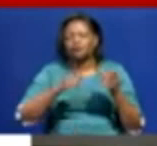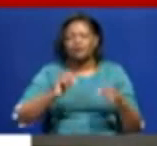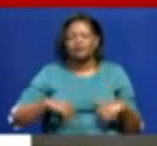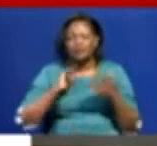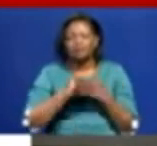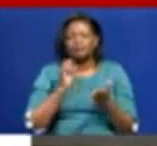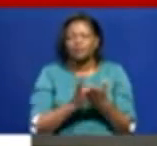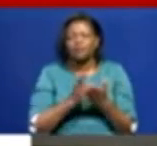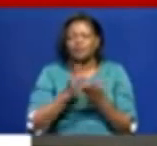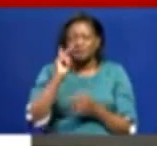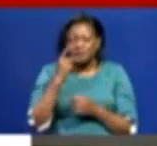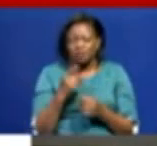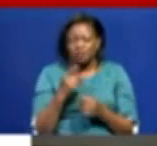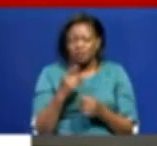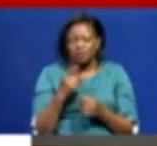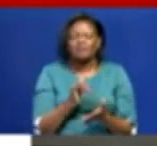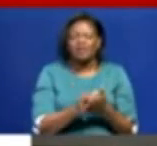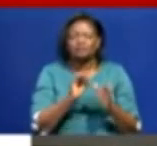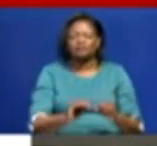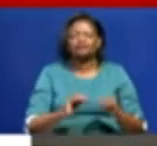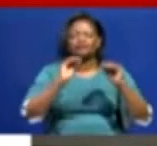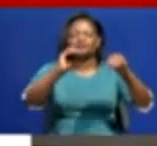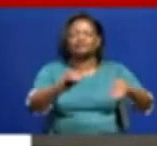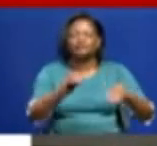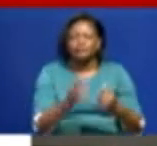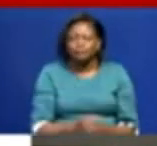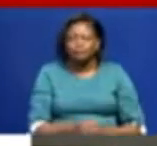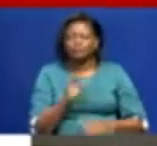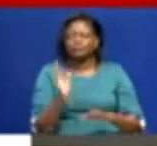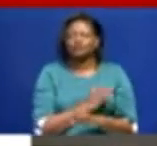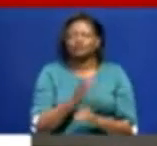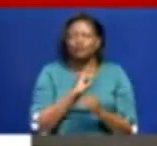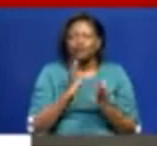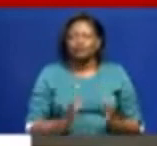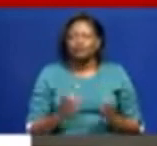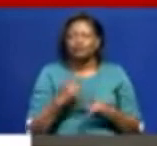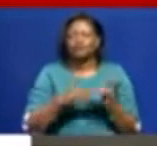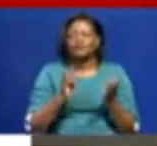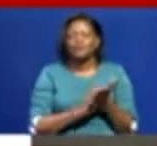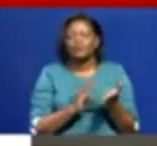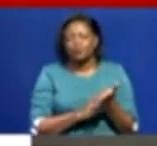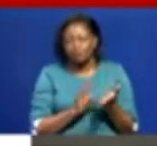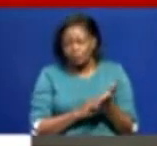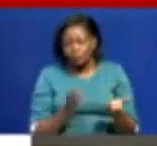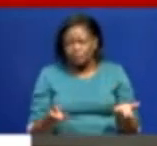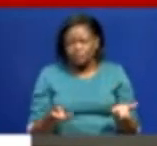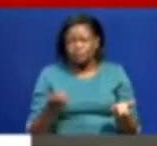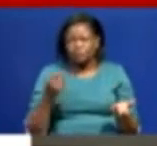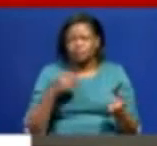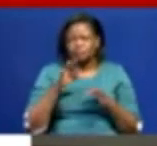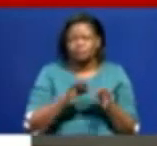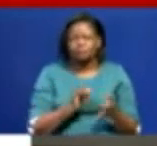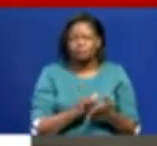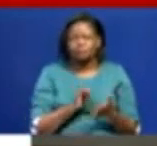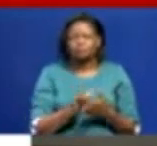nchini. Akithibitisha kuahirishwa kwa tamasha hilo la muziki, kamishna wa kaunti ya Migori David Gitonga alieleza